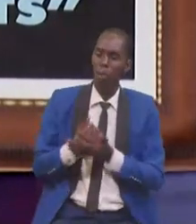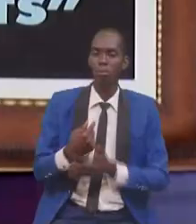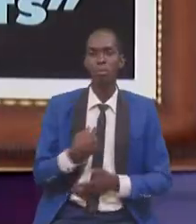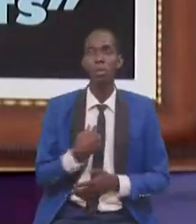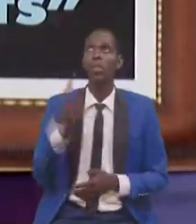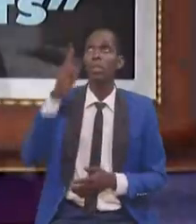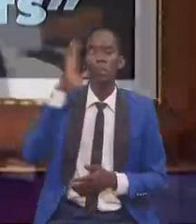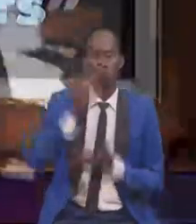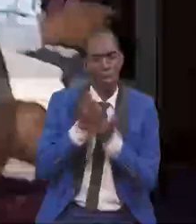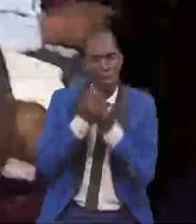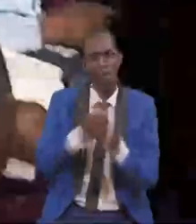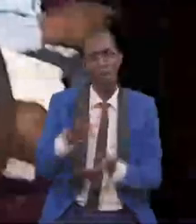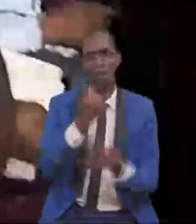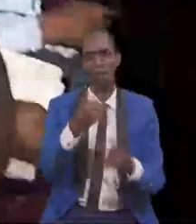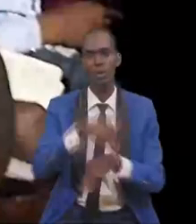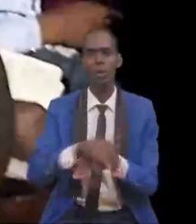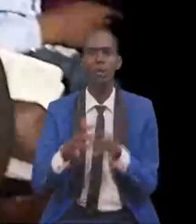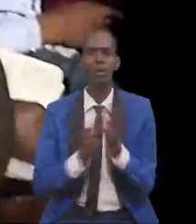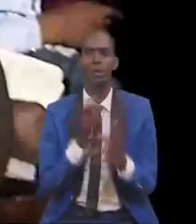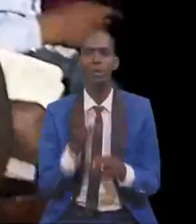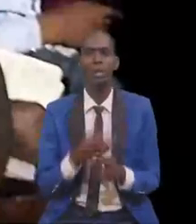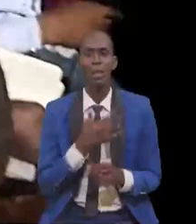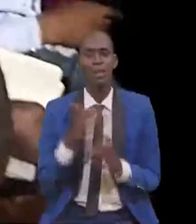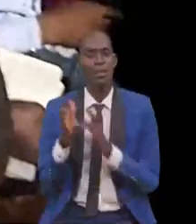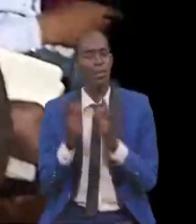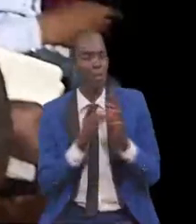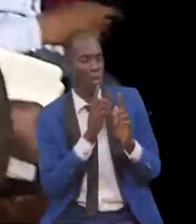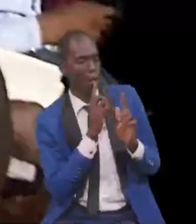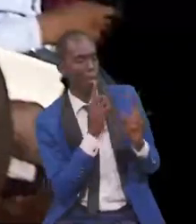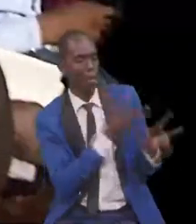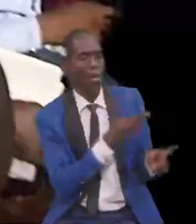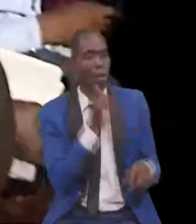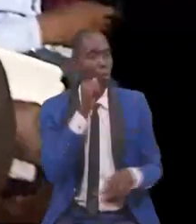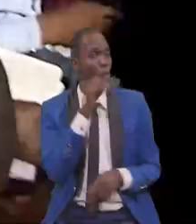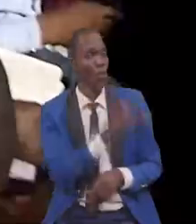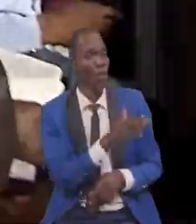Elle dit, Seigneur, secoue-moi, il va vous secourir ce soir.